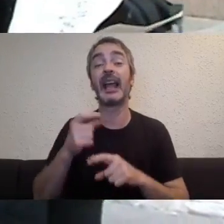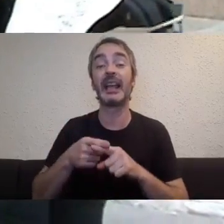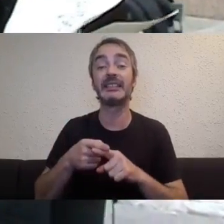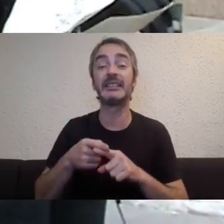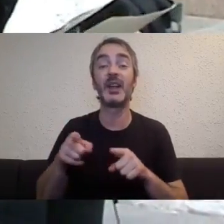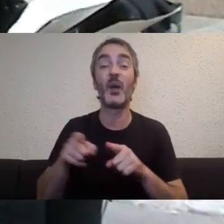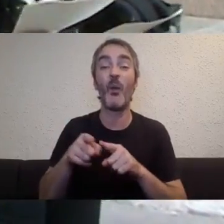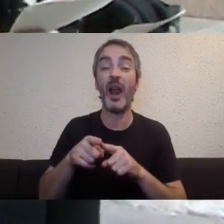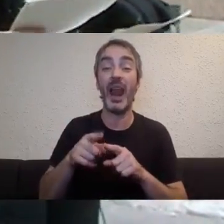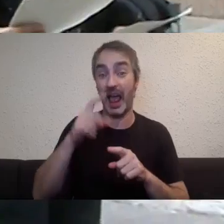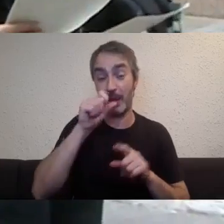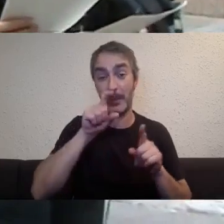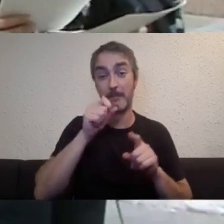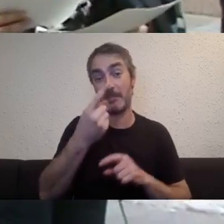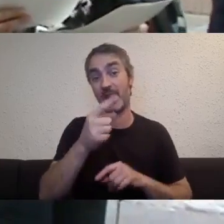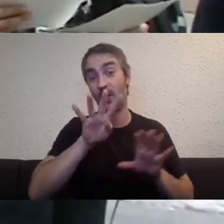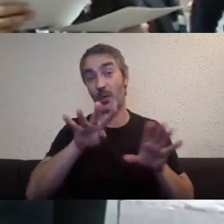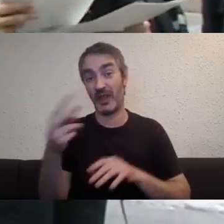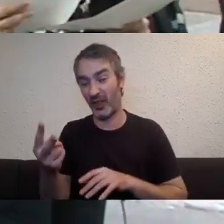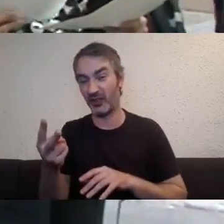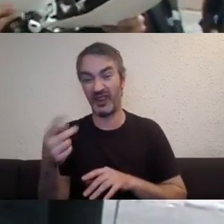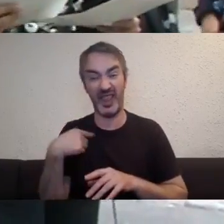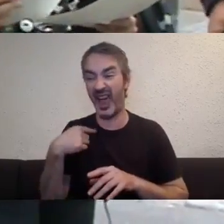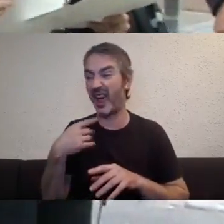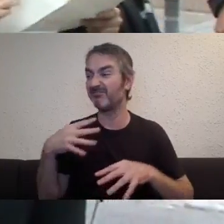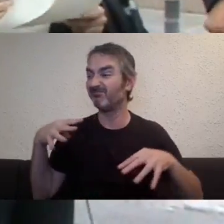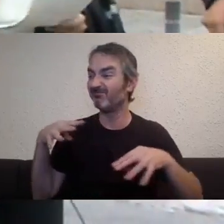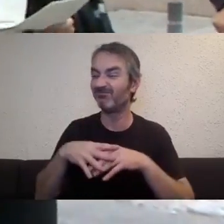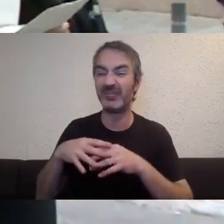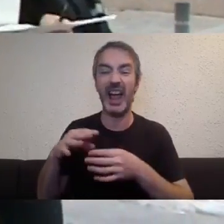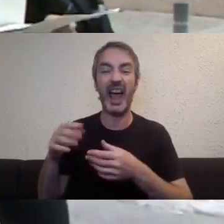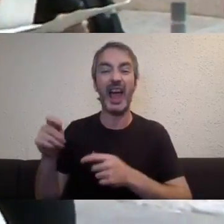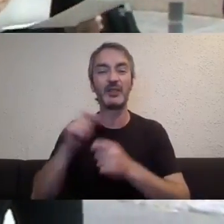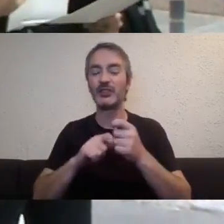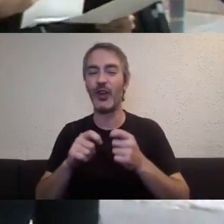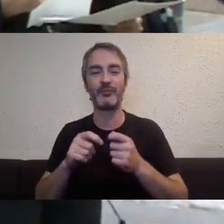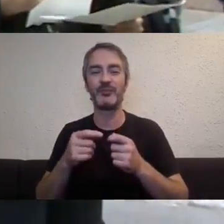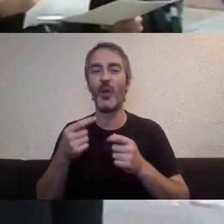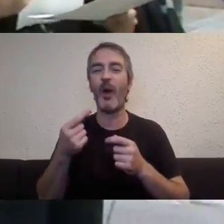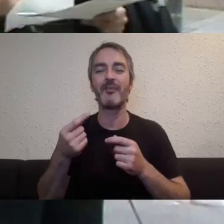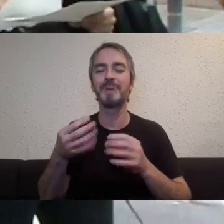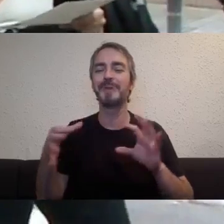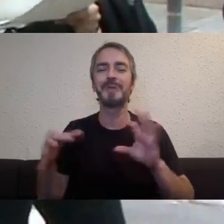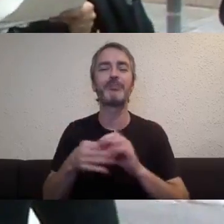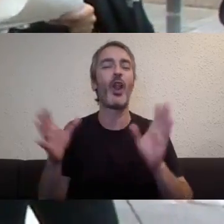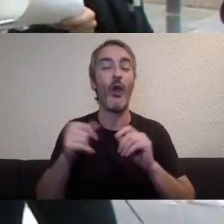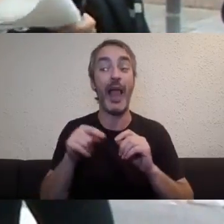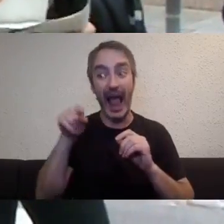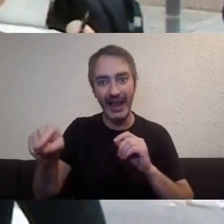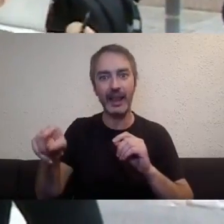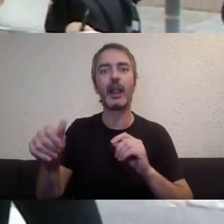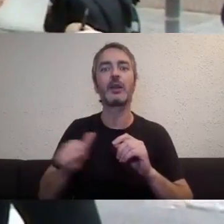del moviment popular, que la ciutat venia desarticular-se després del 92, estava totalment fet pols, ja sigui el moviment llibertari o